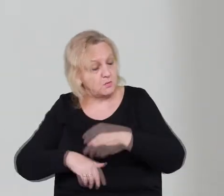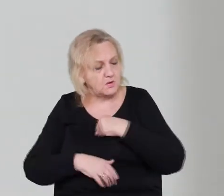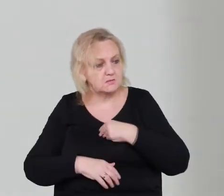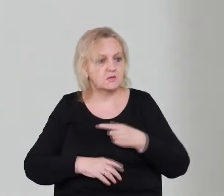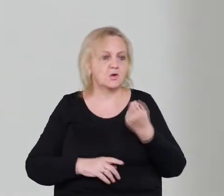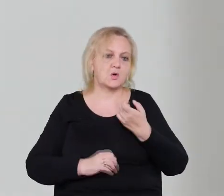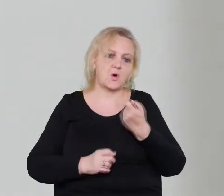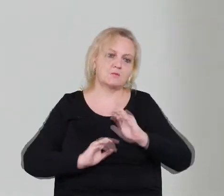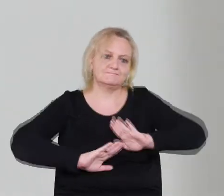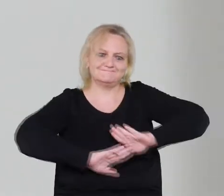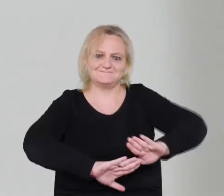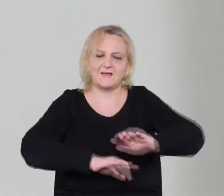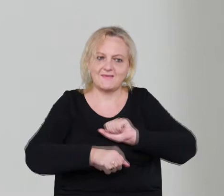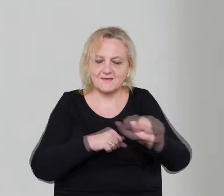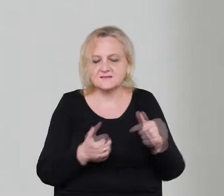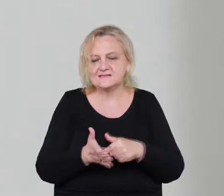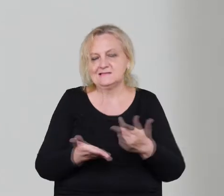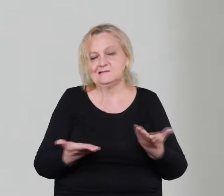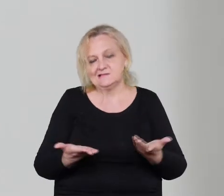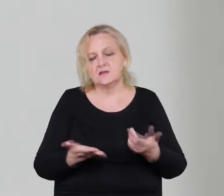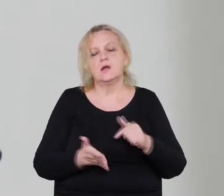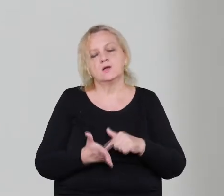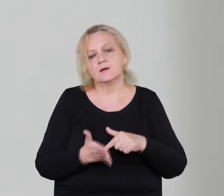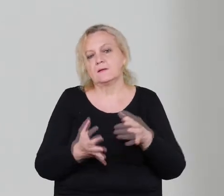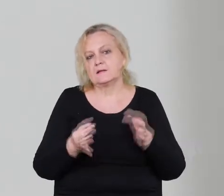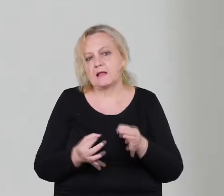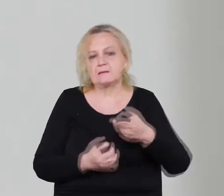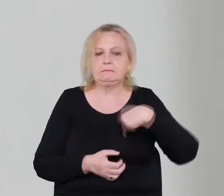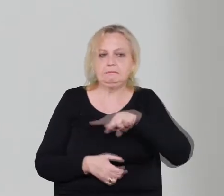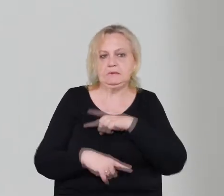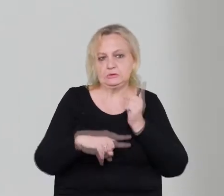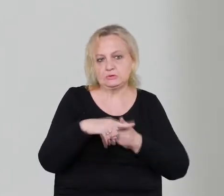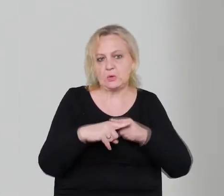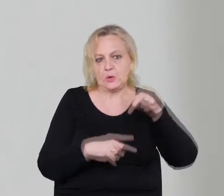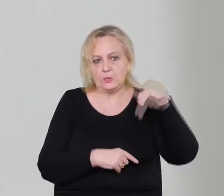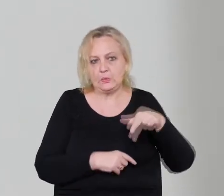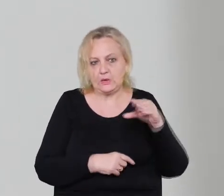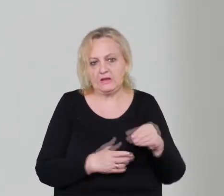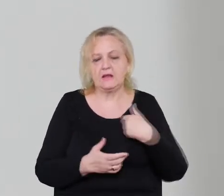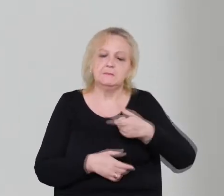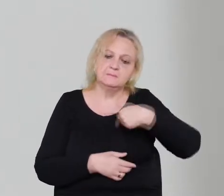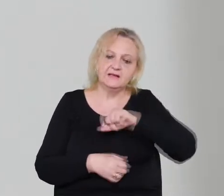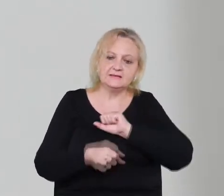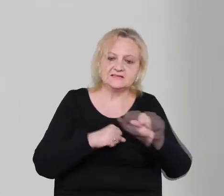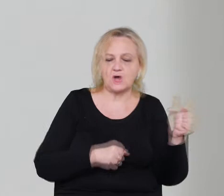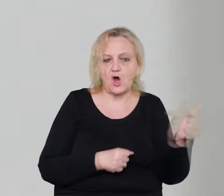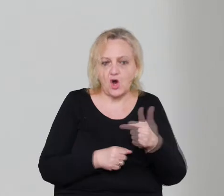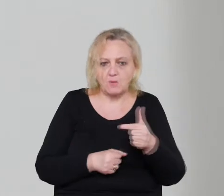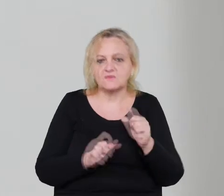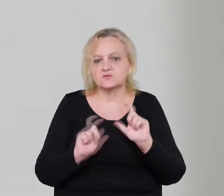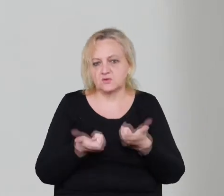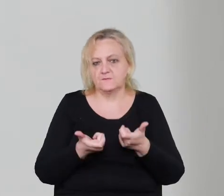impas można powiedzieć w momencie w którym my też jako członkowie Unii Europejskiej jesteśmy zobowiązani